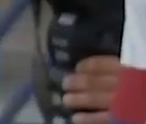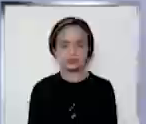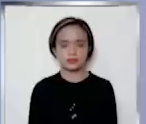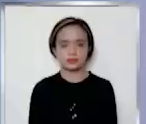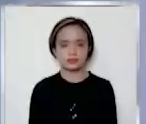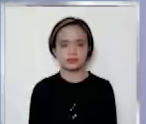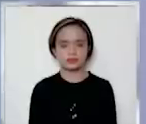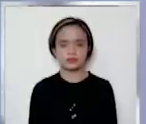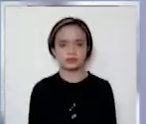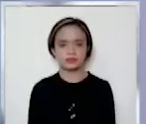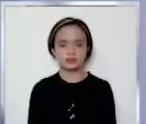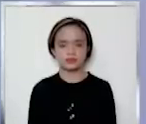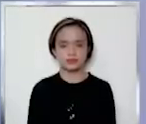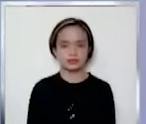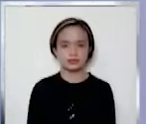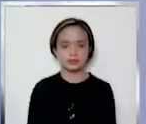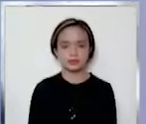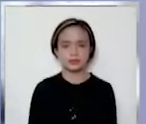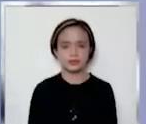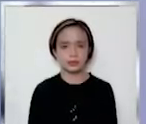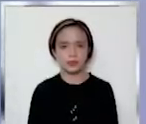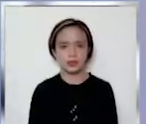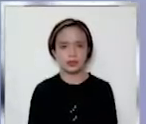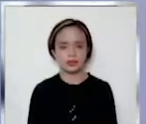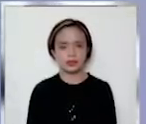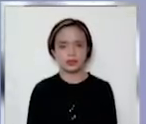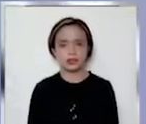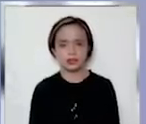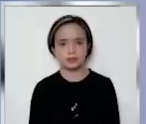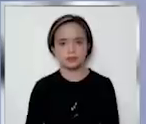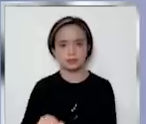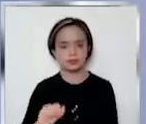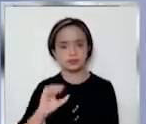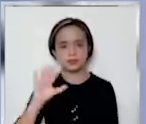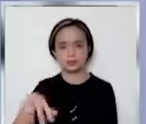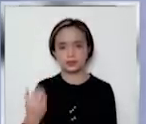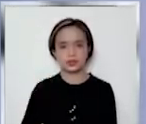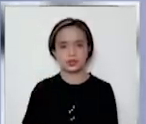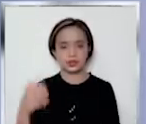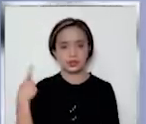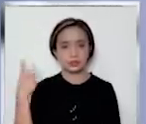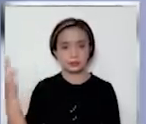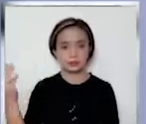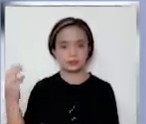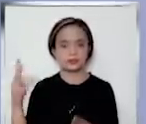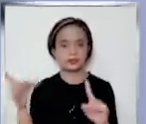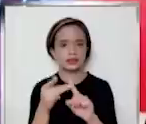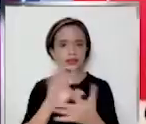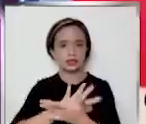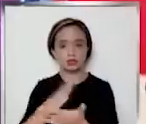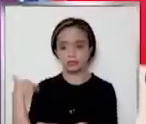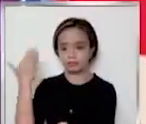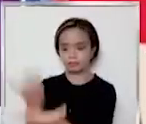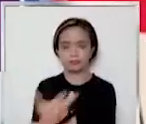oras. Nagpositibo sa COVID-19 si Cambodian Prime Minister Hun Sen pagdating sa Indonesia. Ayon kay